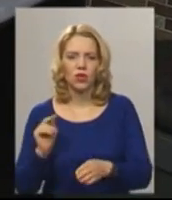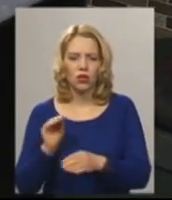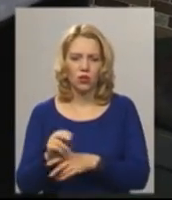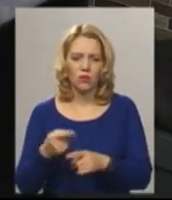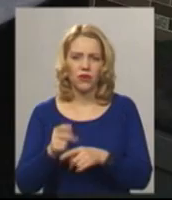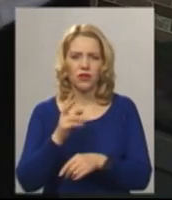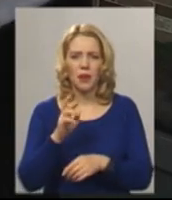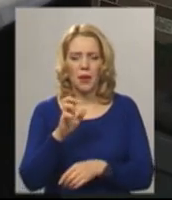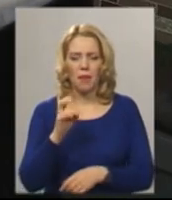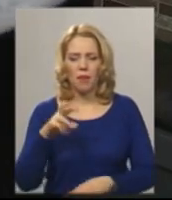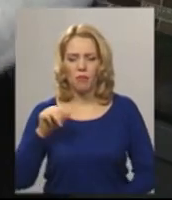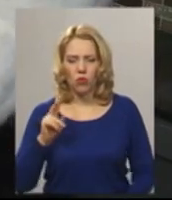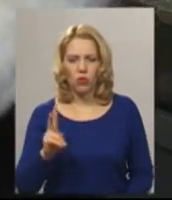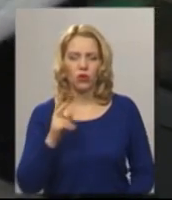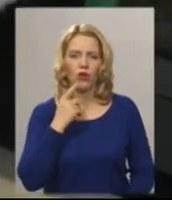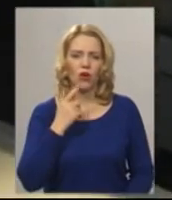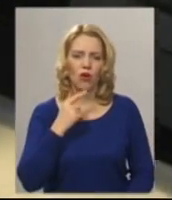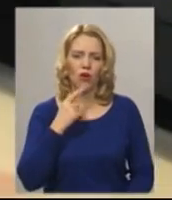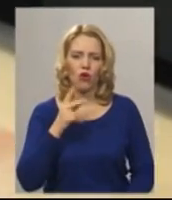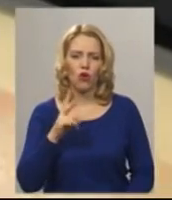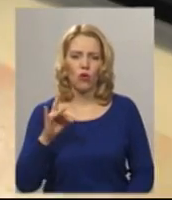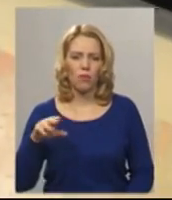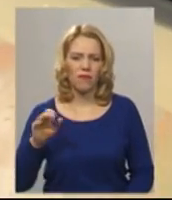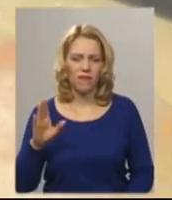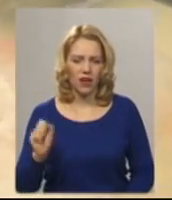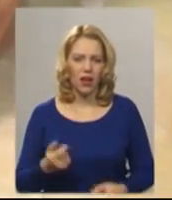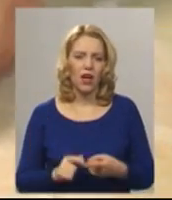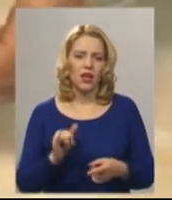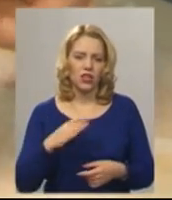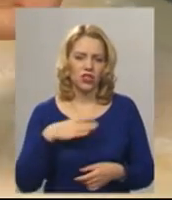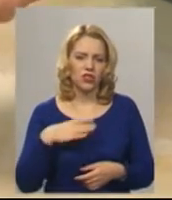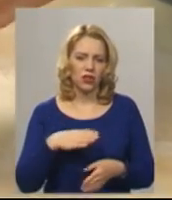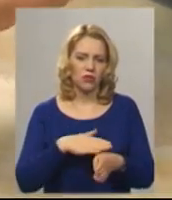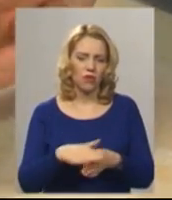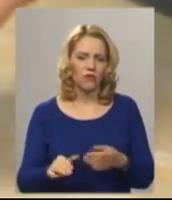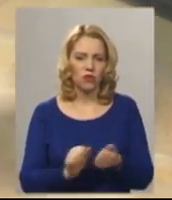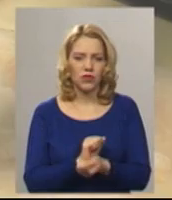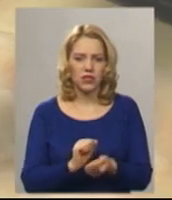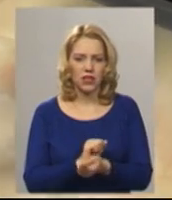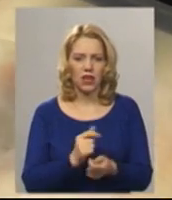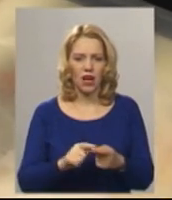чи для блиску шовкові або віскозні нитки. Далі мнуть, скручують і чекають повного висихання.